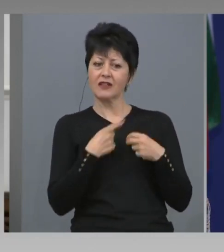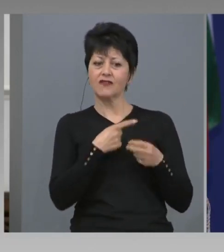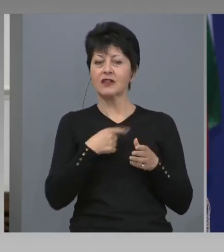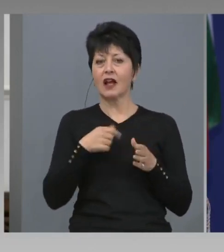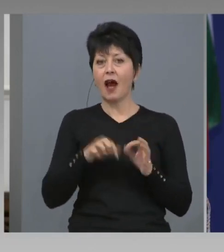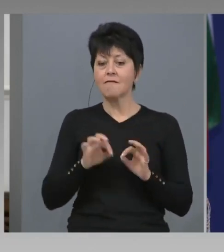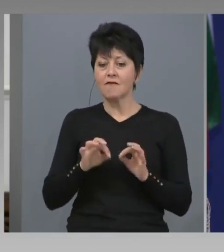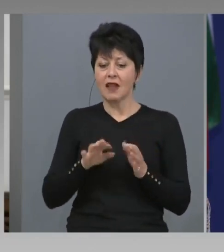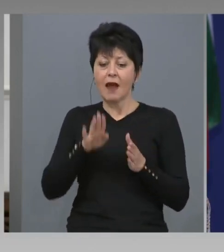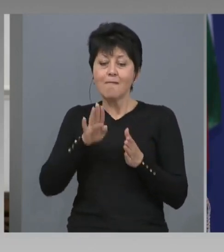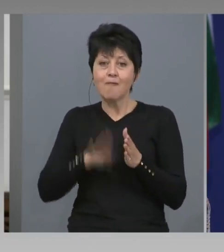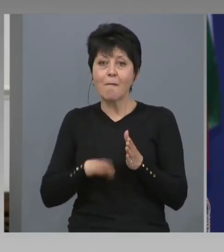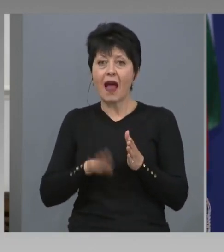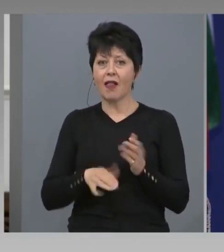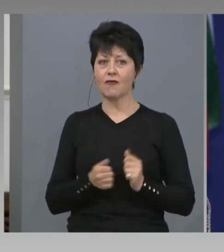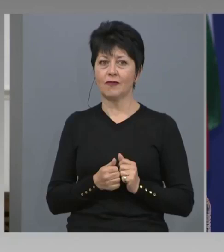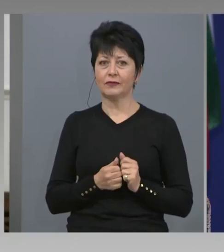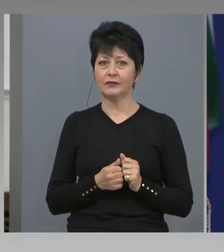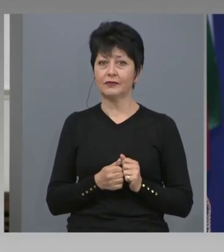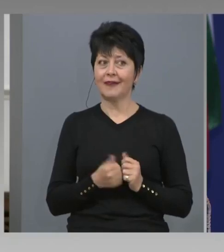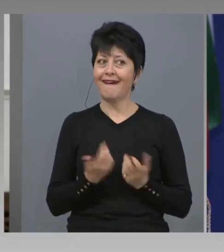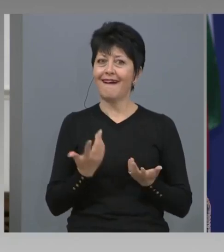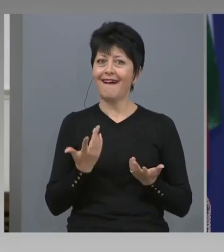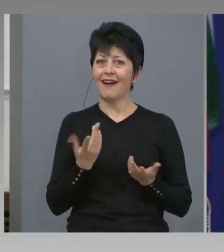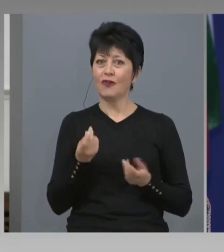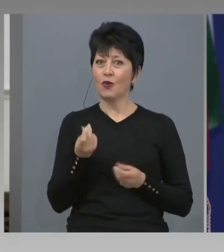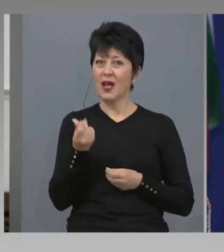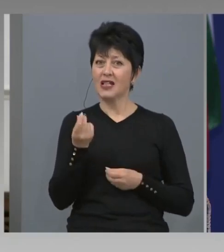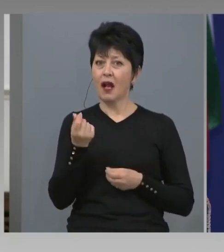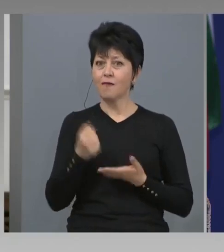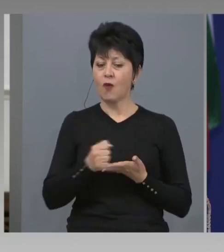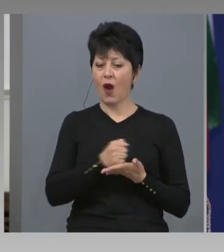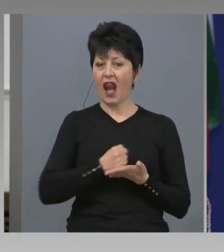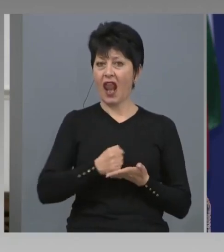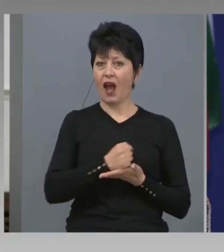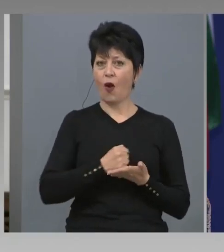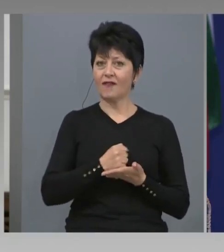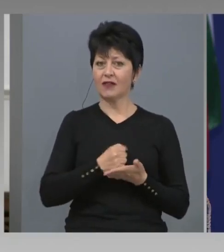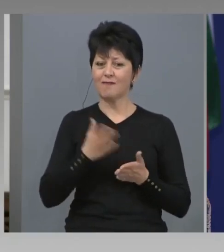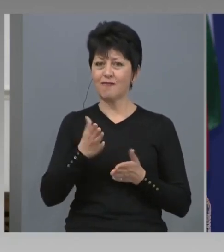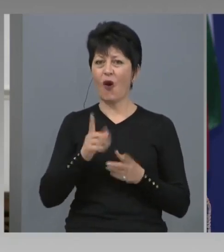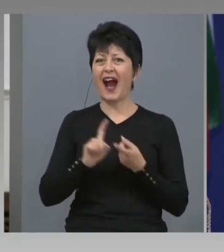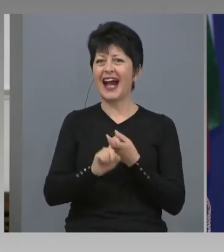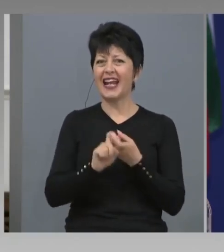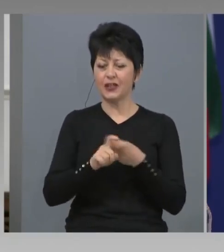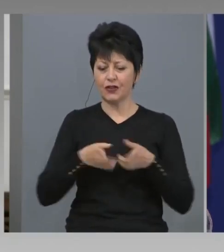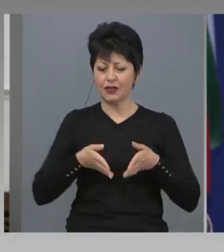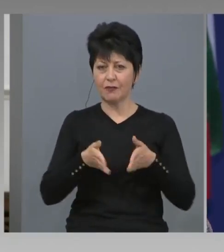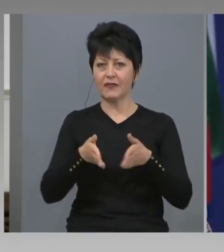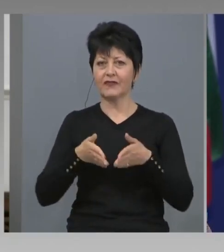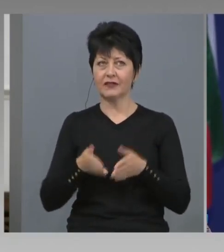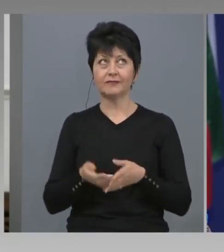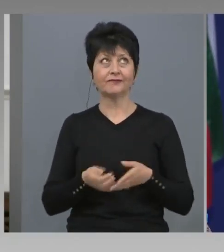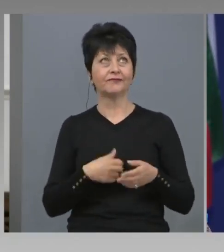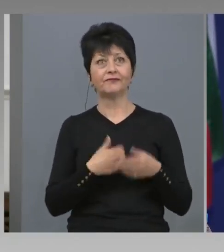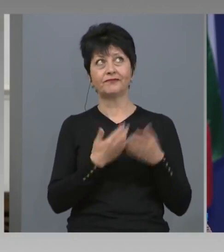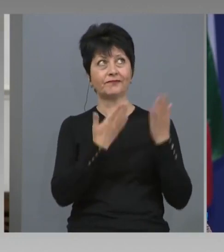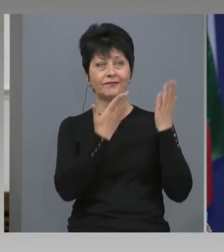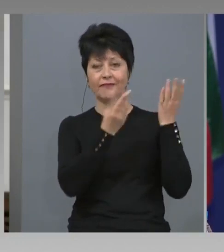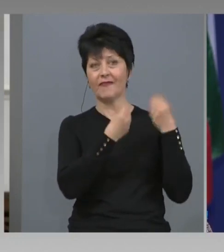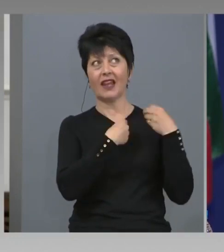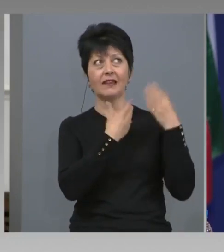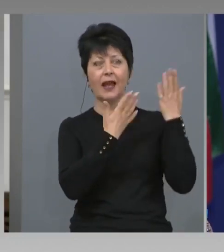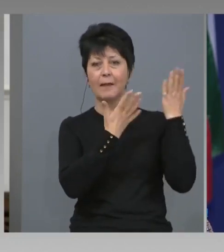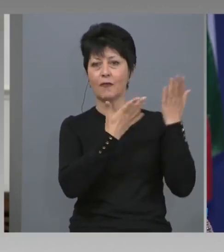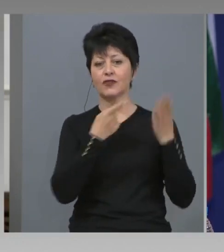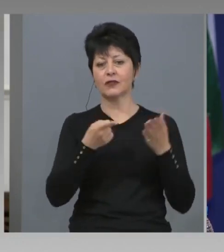А знаеш как скъпо се лекуват по клиничните пътеки? Но дай Боже да мине, дай Боже това да се размине и ще